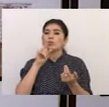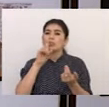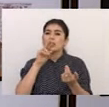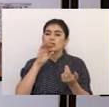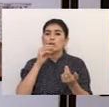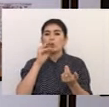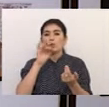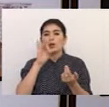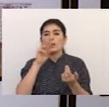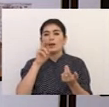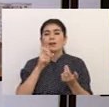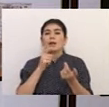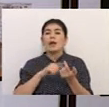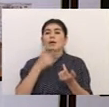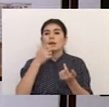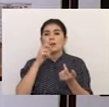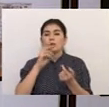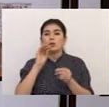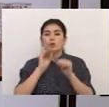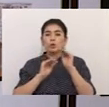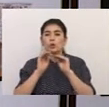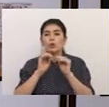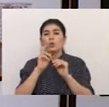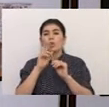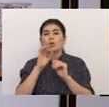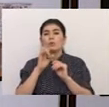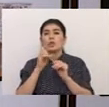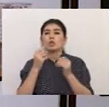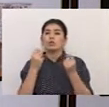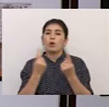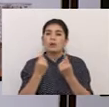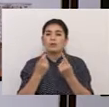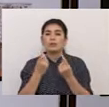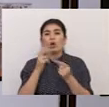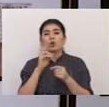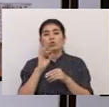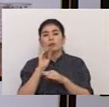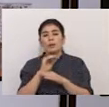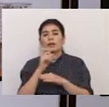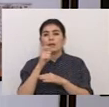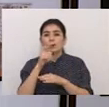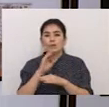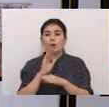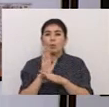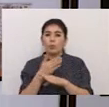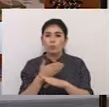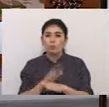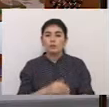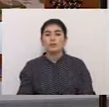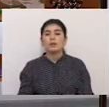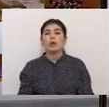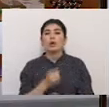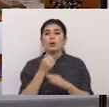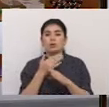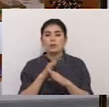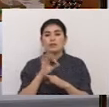ko'ra turlari. Gaplar tuzilishiga ko'ra sodda va qo'shma gapga bo'linar ekan. Buni